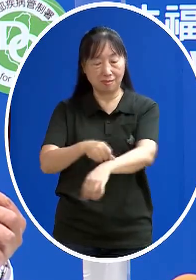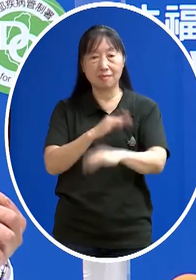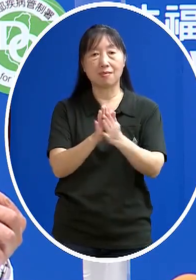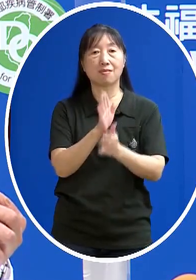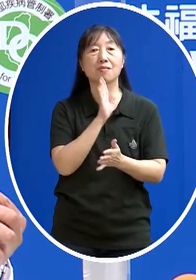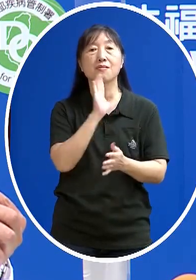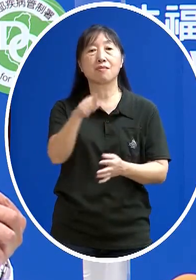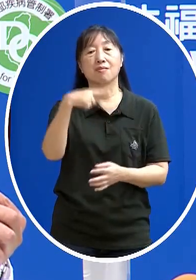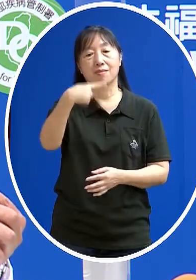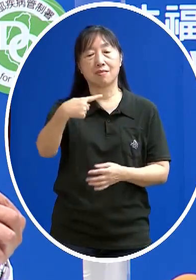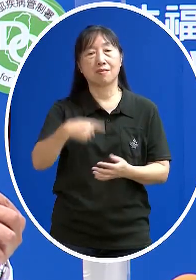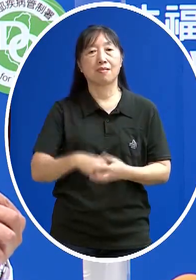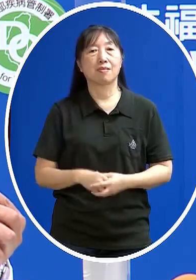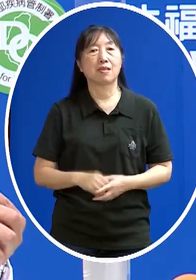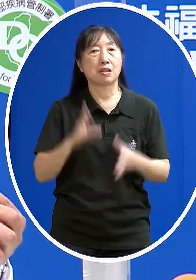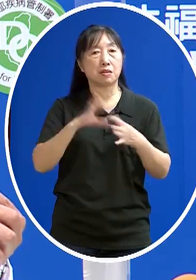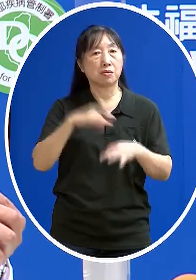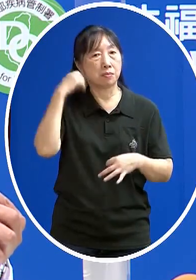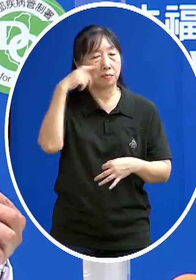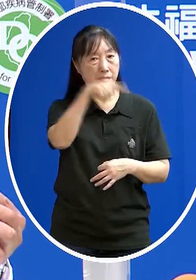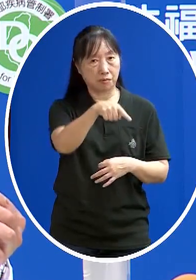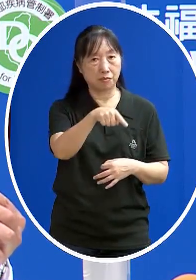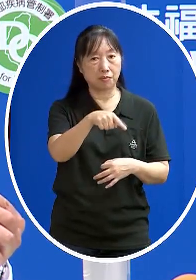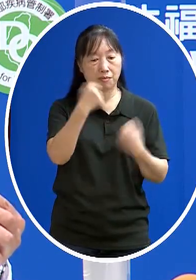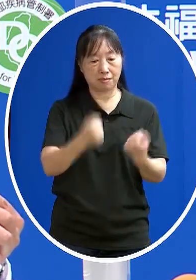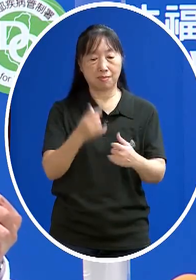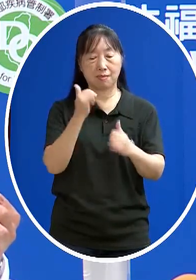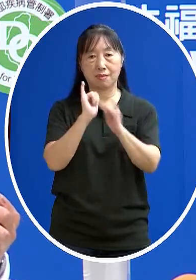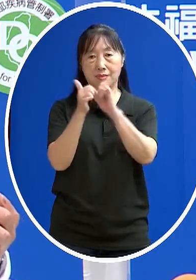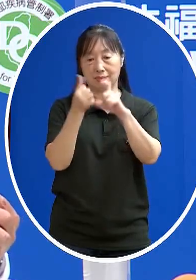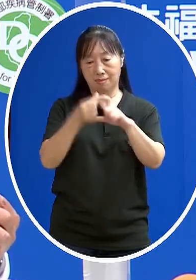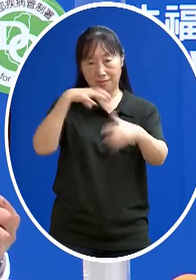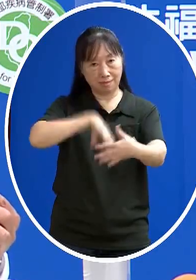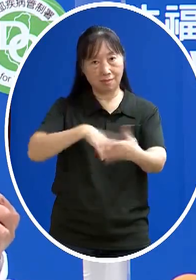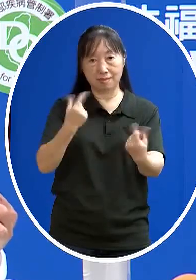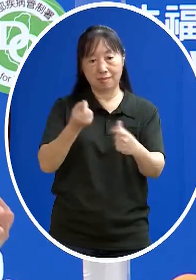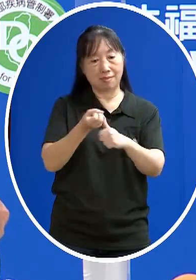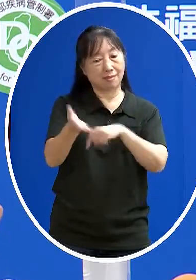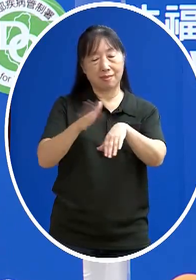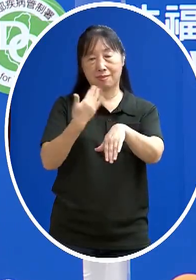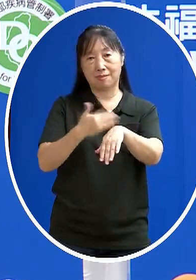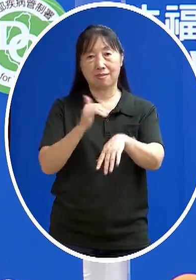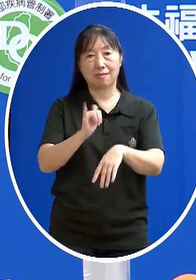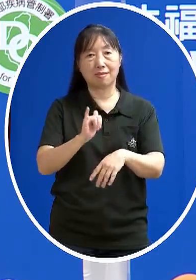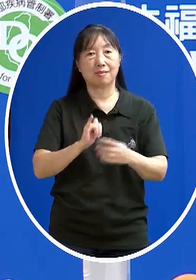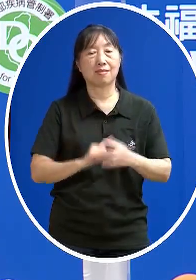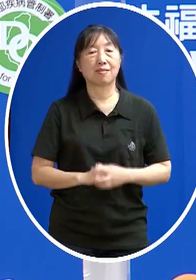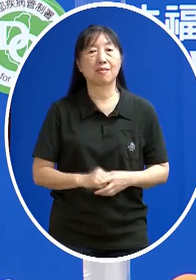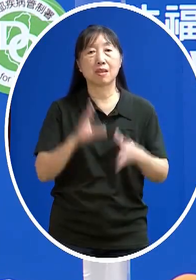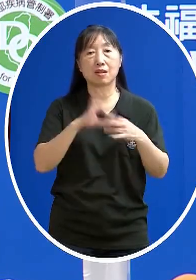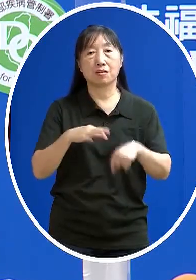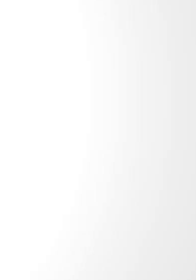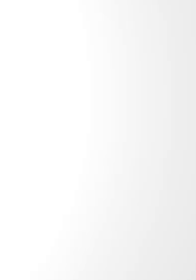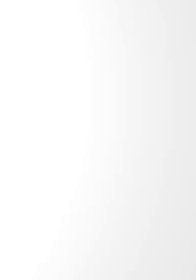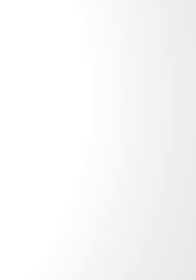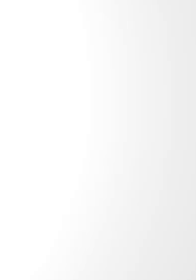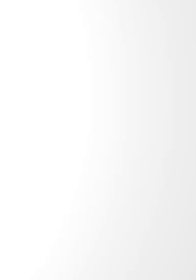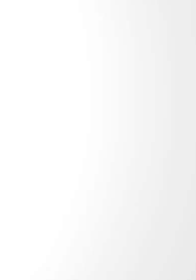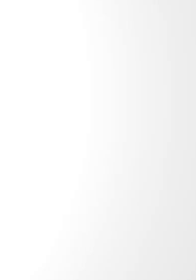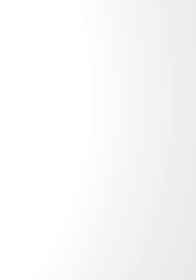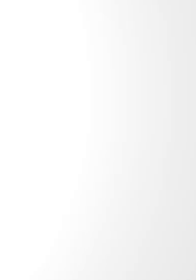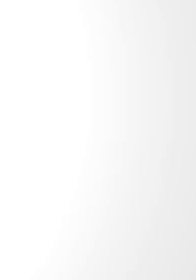性，所以我们也认为这案子在我们的社区里面也是没有影响，所以我们也把它宣布结案。